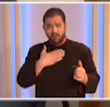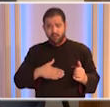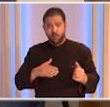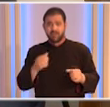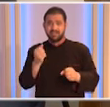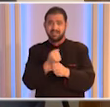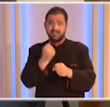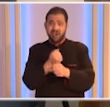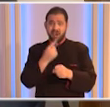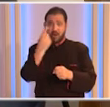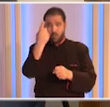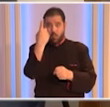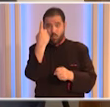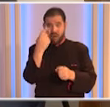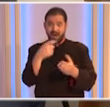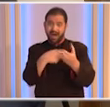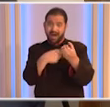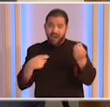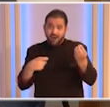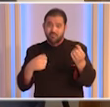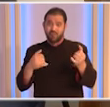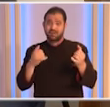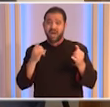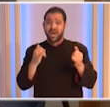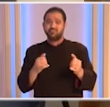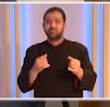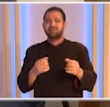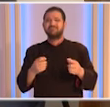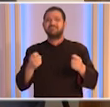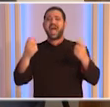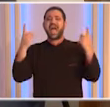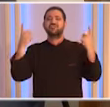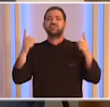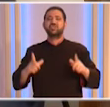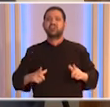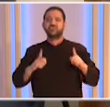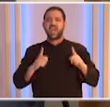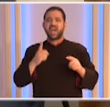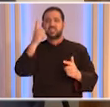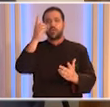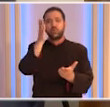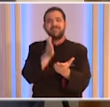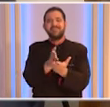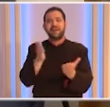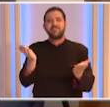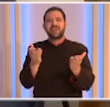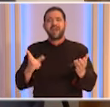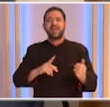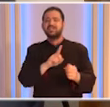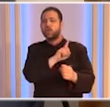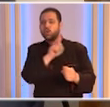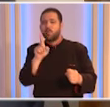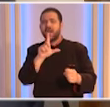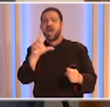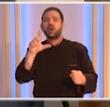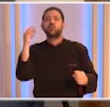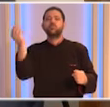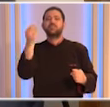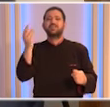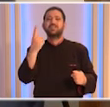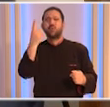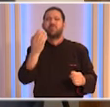momentul când se hotărăsc ca să facă un avort, înseamnă că a curmat viața, un drept care îi se cuvine lui Dumnezeu.